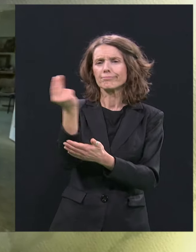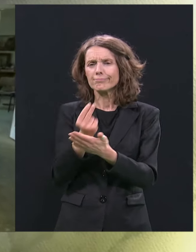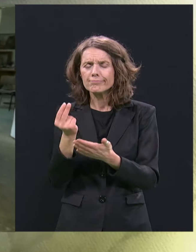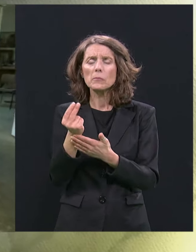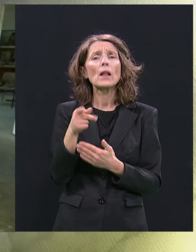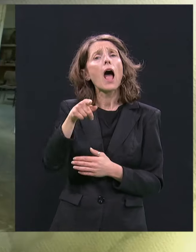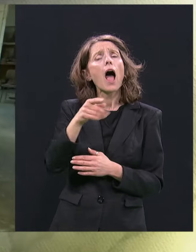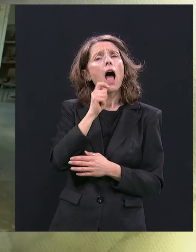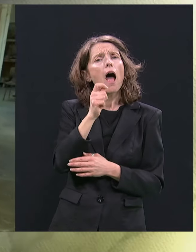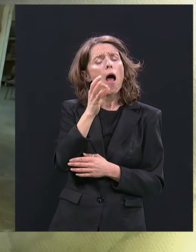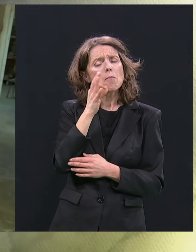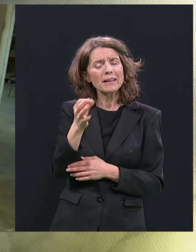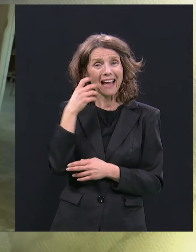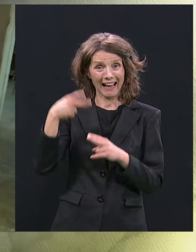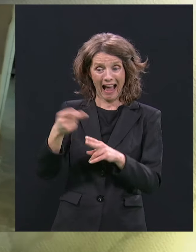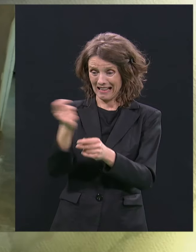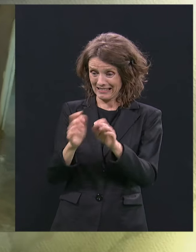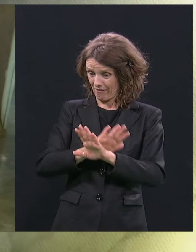Štitite li ga nekako kad završite